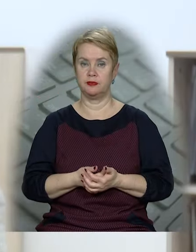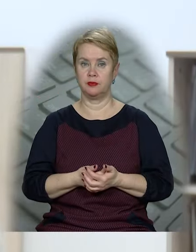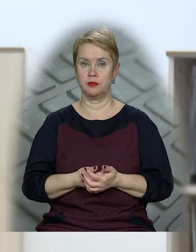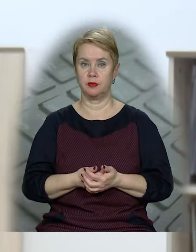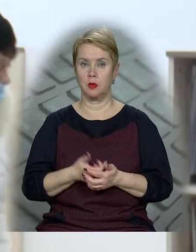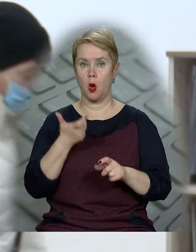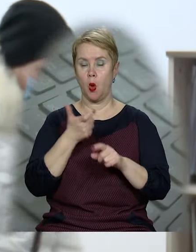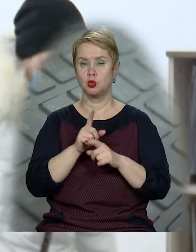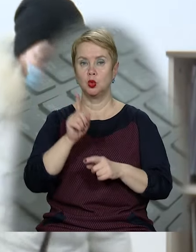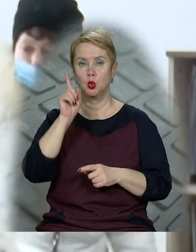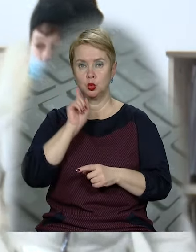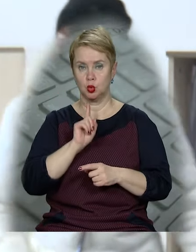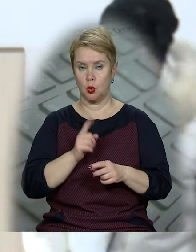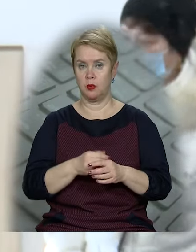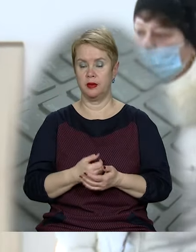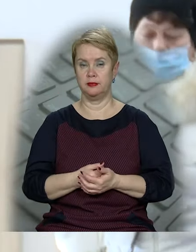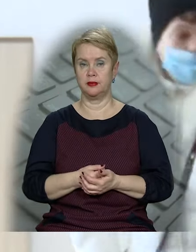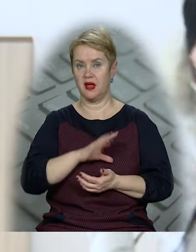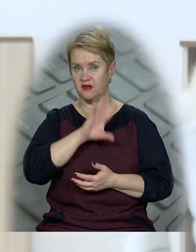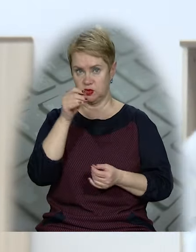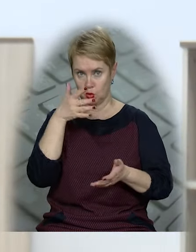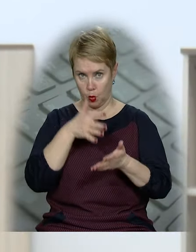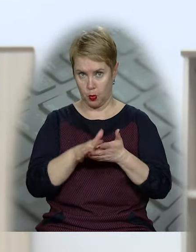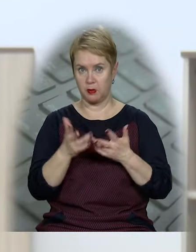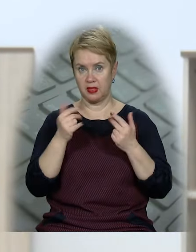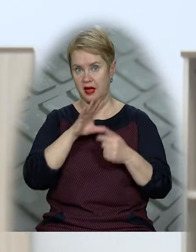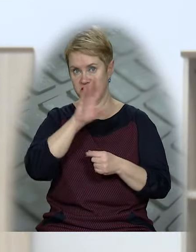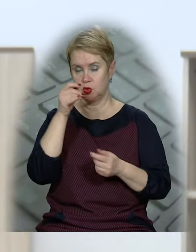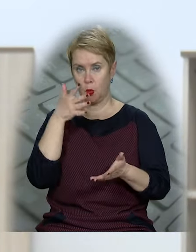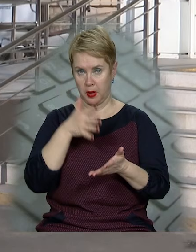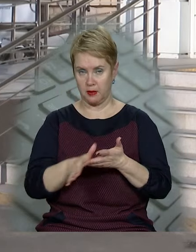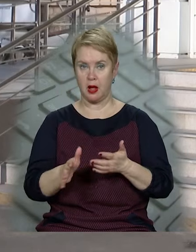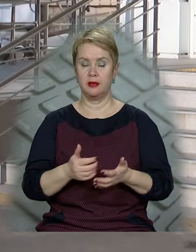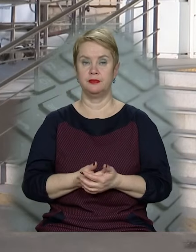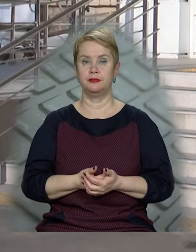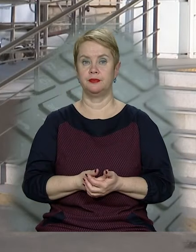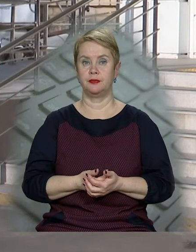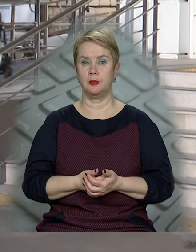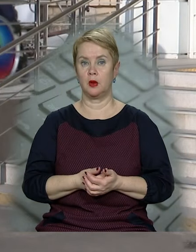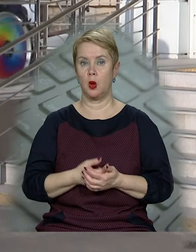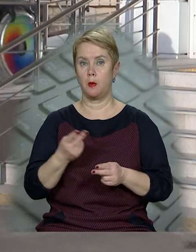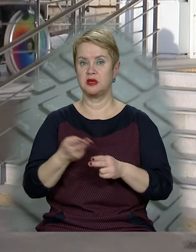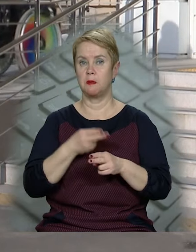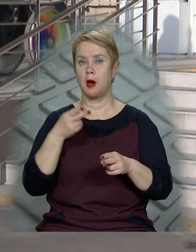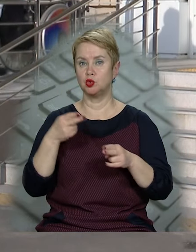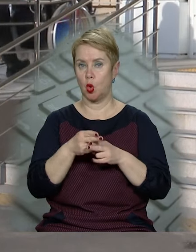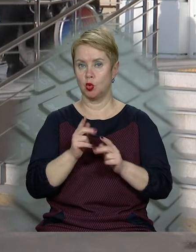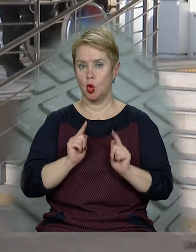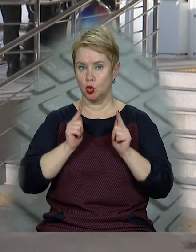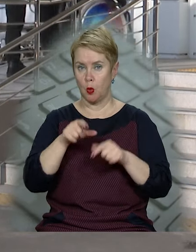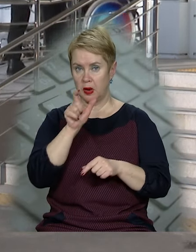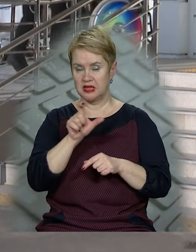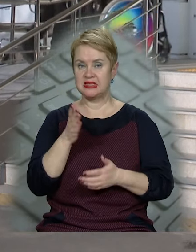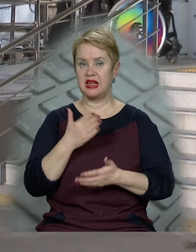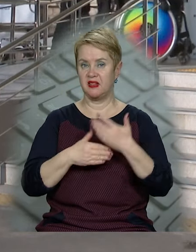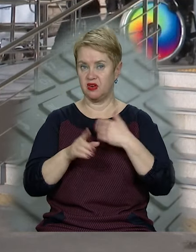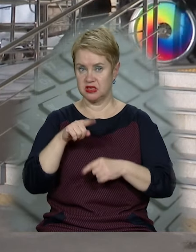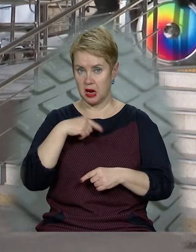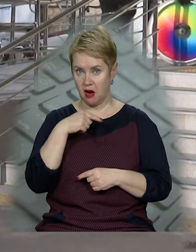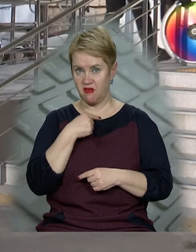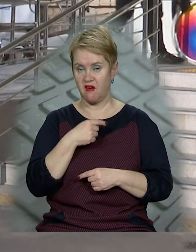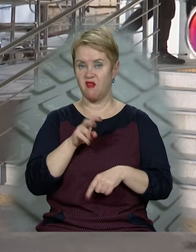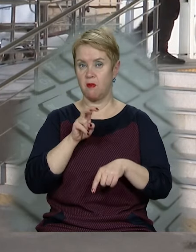Дуже удобно. Ви все розуміли? Так, все розуміли. Про безперешкодний доступ для людей з інвалідністю